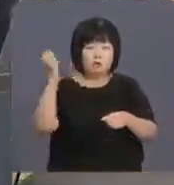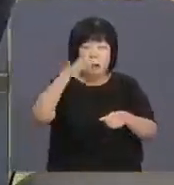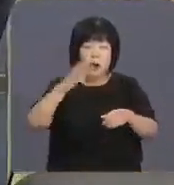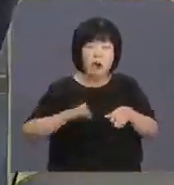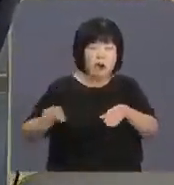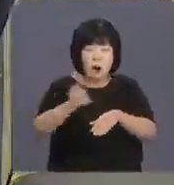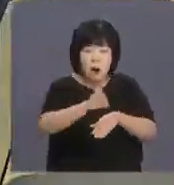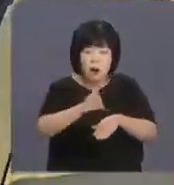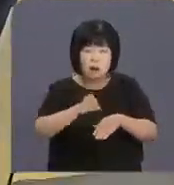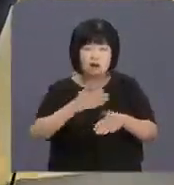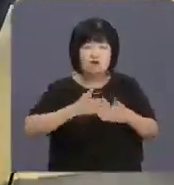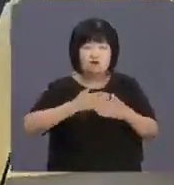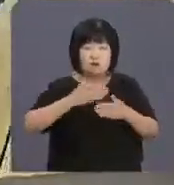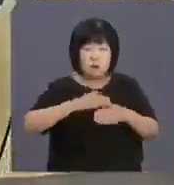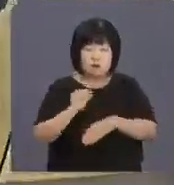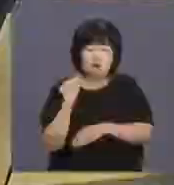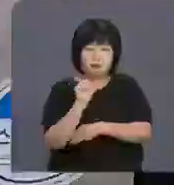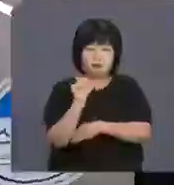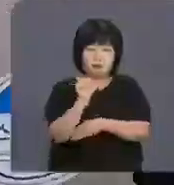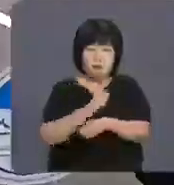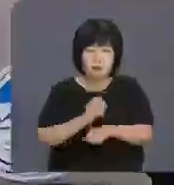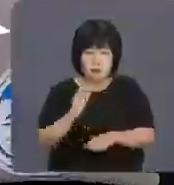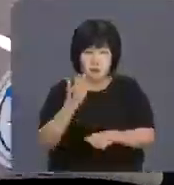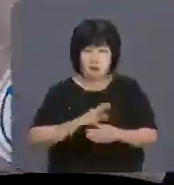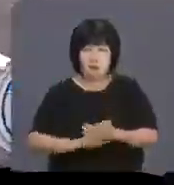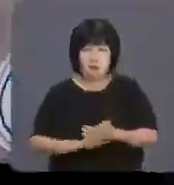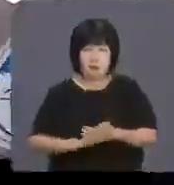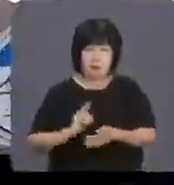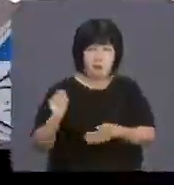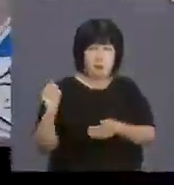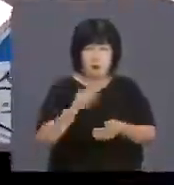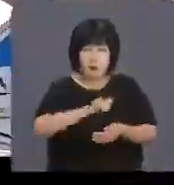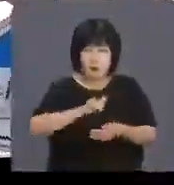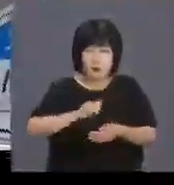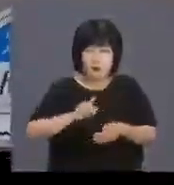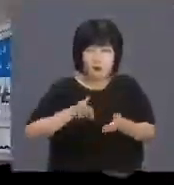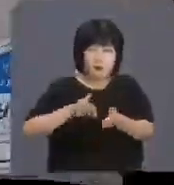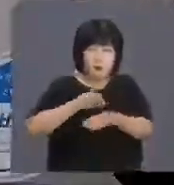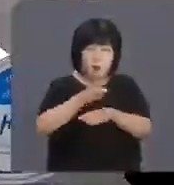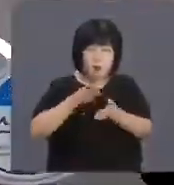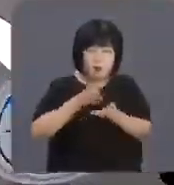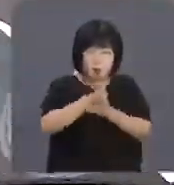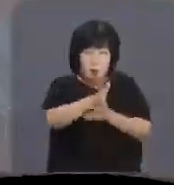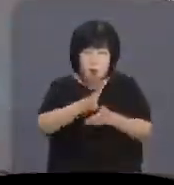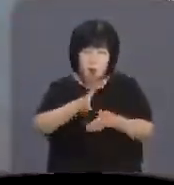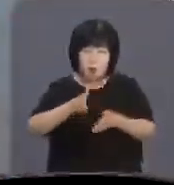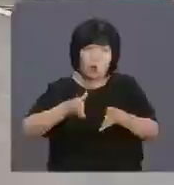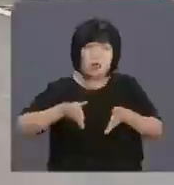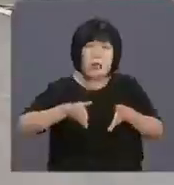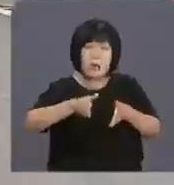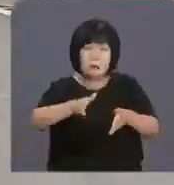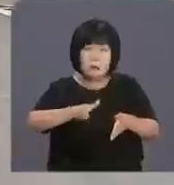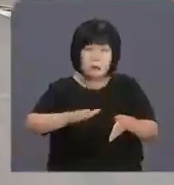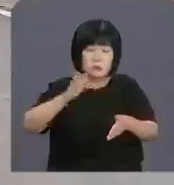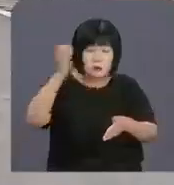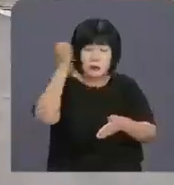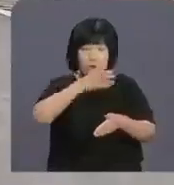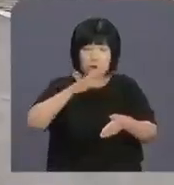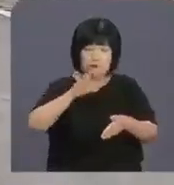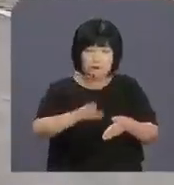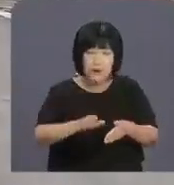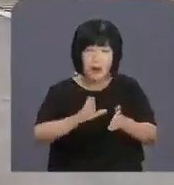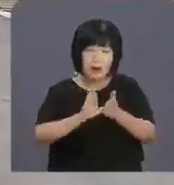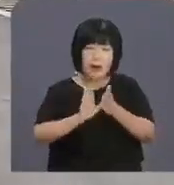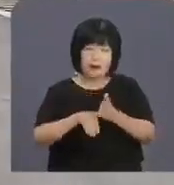늘 불안 속에 버스를 몰아야 합니다. 속도를 내고 달리는 전용 차로에서 급정거할 경우 승객들이 다칠 수